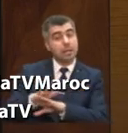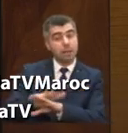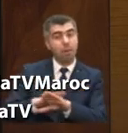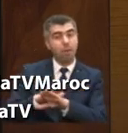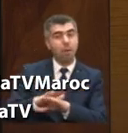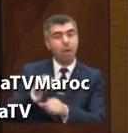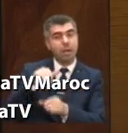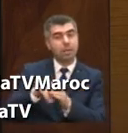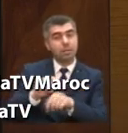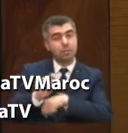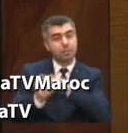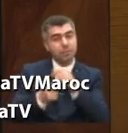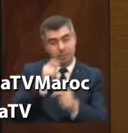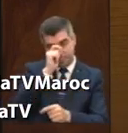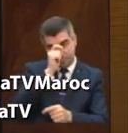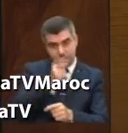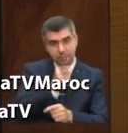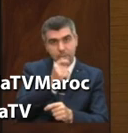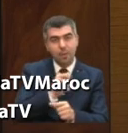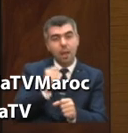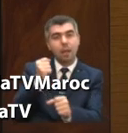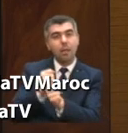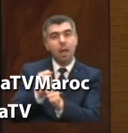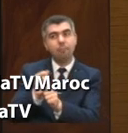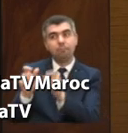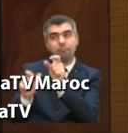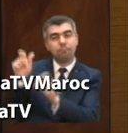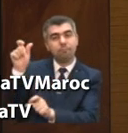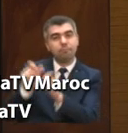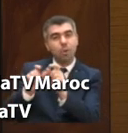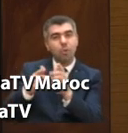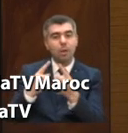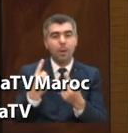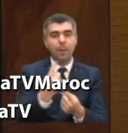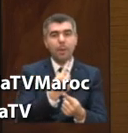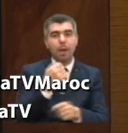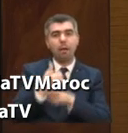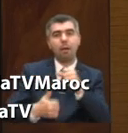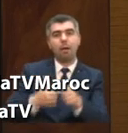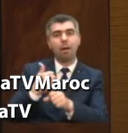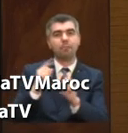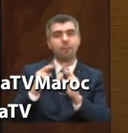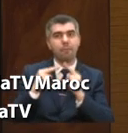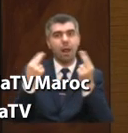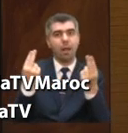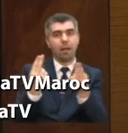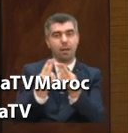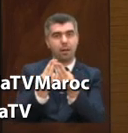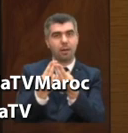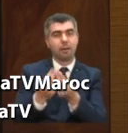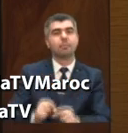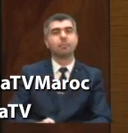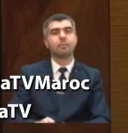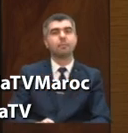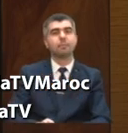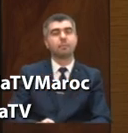الحركي أن أتوجه بالتحية والتقدير للشغيلة المغربية ونحن في غمرة الاحتفال بالعيد الأممي للعمال الذي تصادف هذه